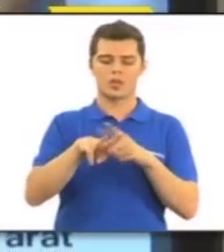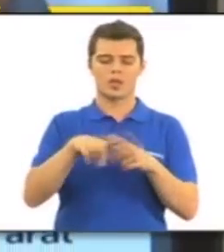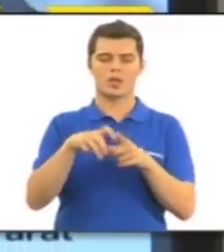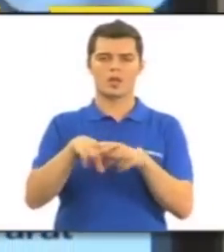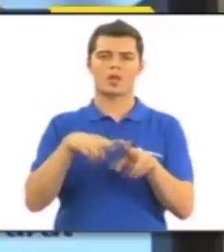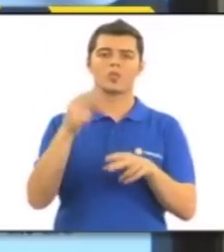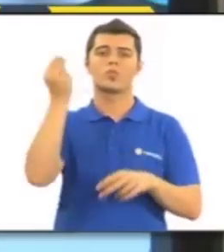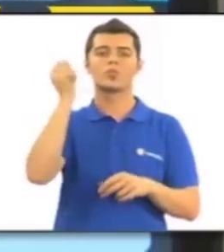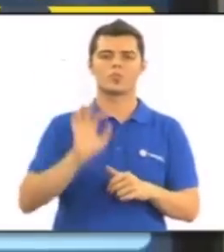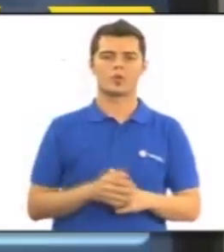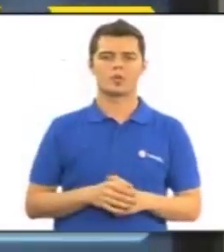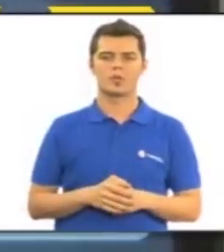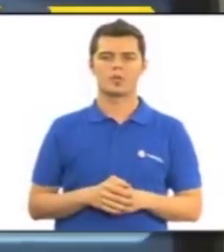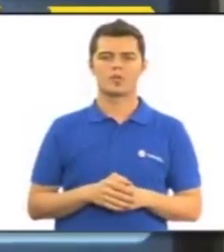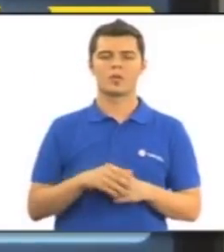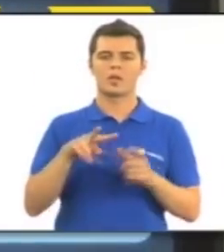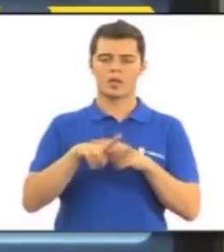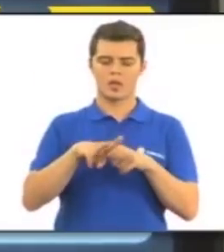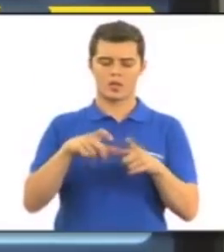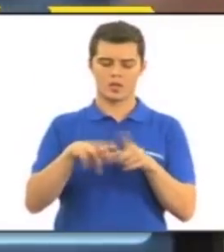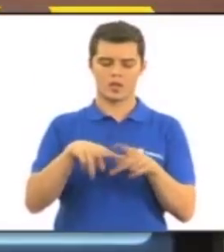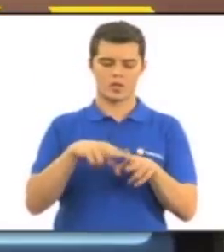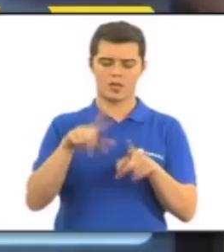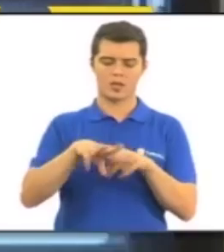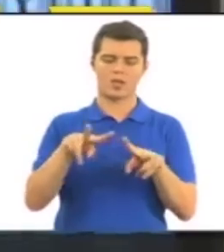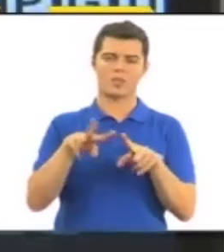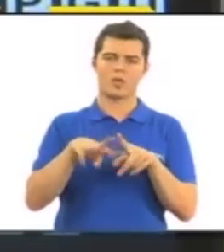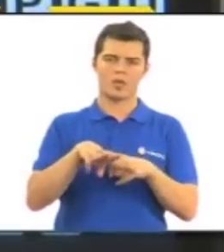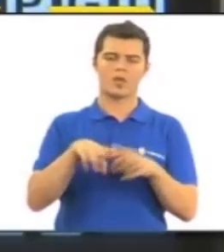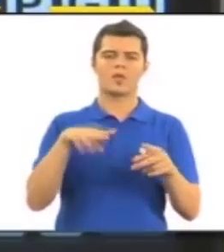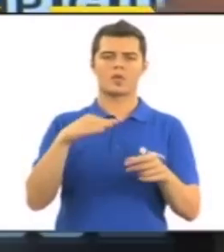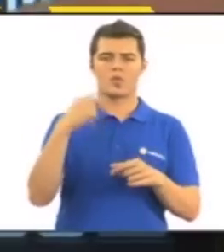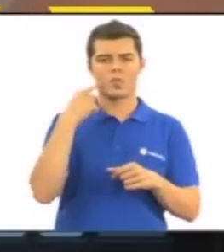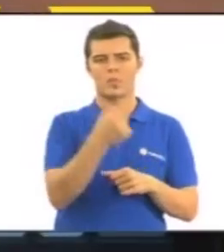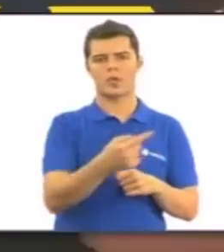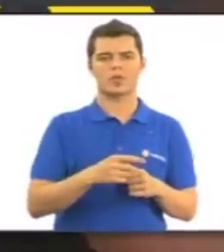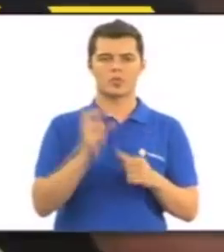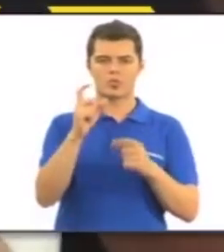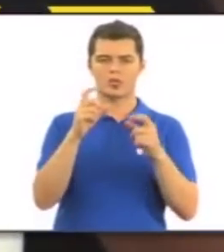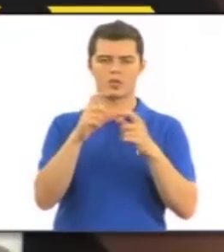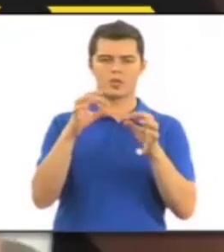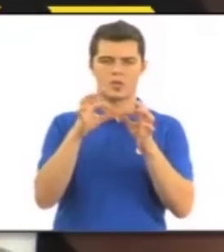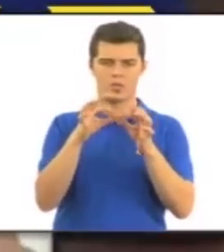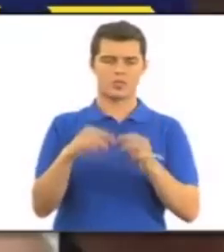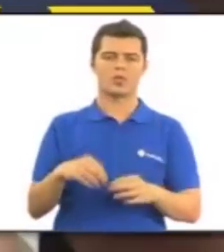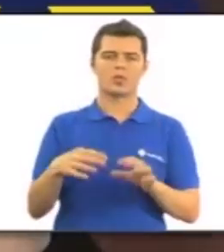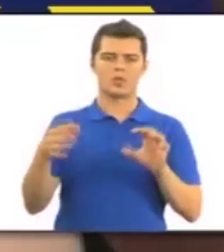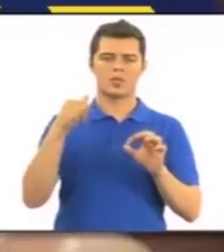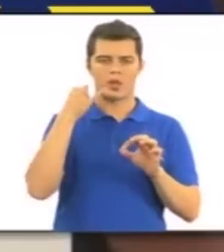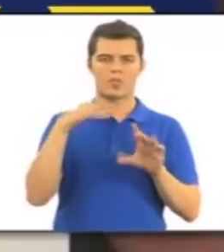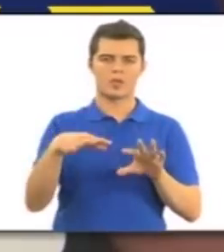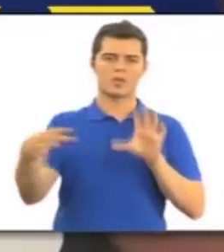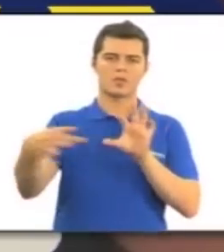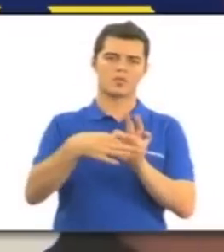kaybına uğramamak için cihazı yedeklemeyi unutmayın. Bunun için yedekleme ile ilgili videomuza göz atabilirsiniz. USB kablosu aracılığıyla